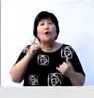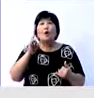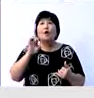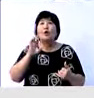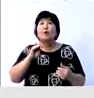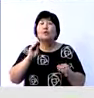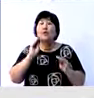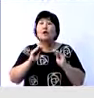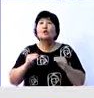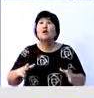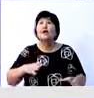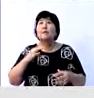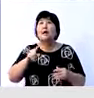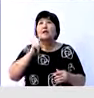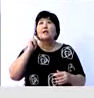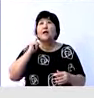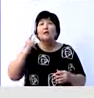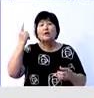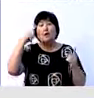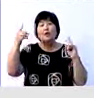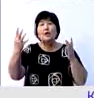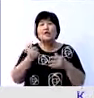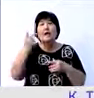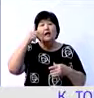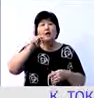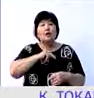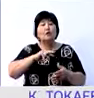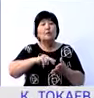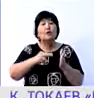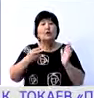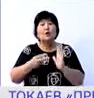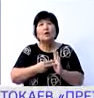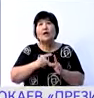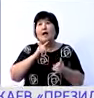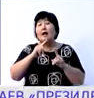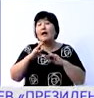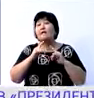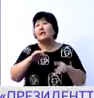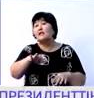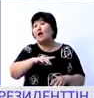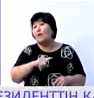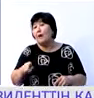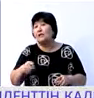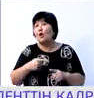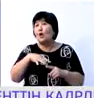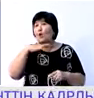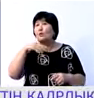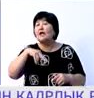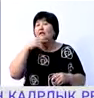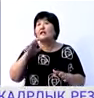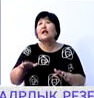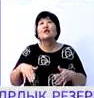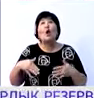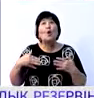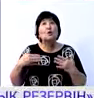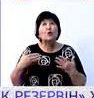құрастыруға машықтанды. Жас өнертапқыштардың ғылыми жұмыстары мен жобалары конференция барысында көпшілік назарына ұсынылды.